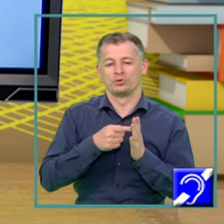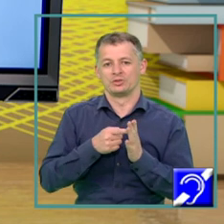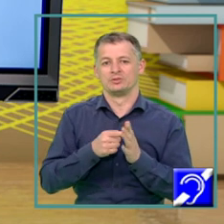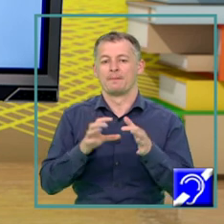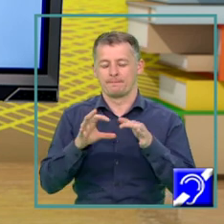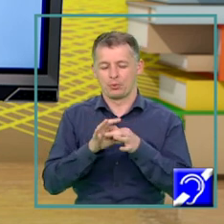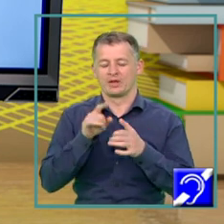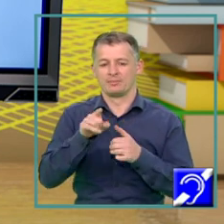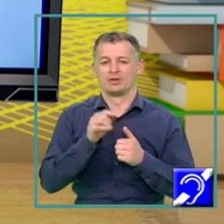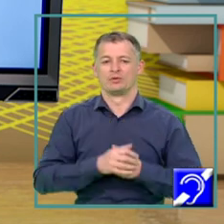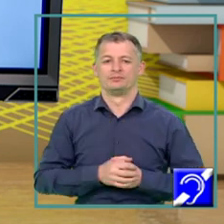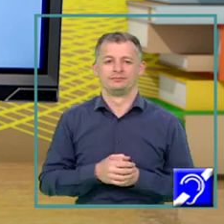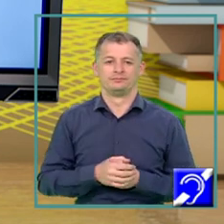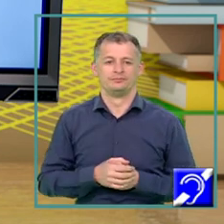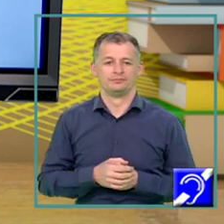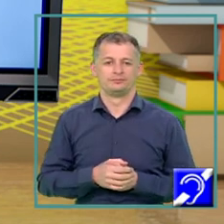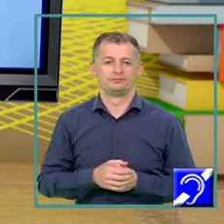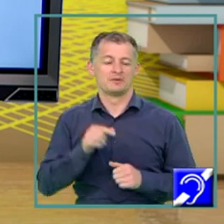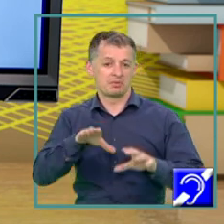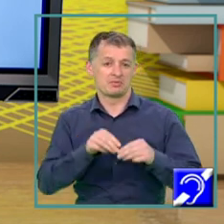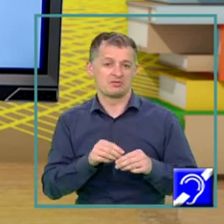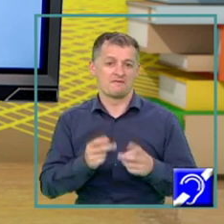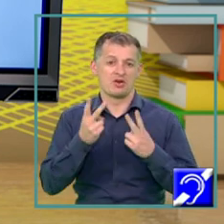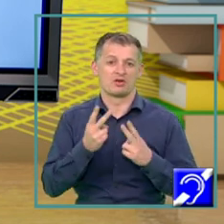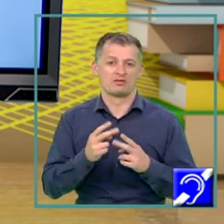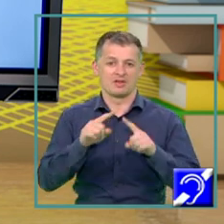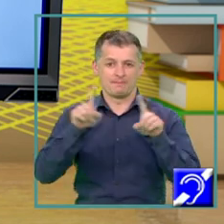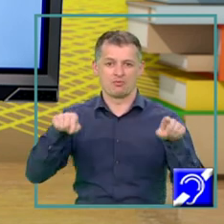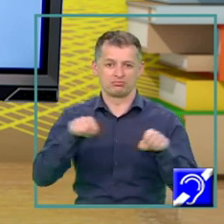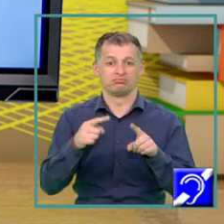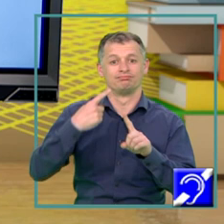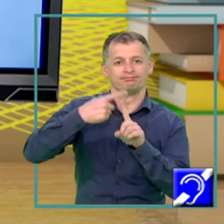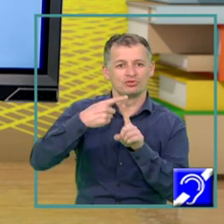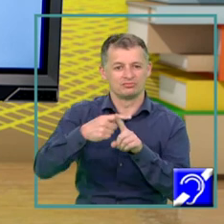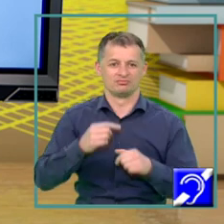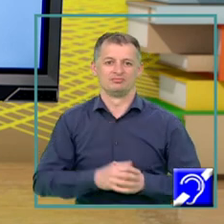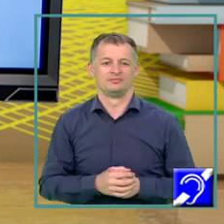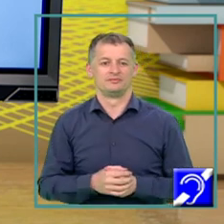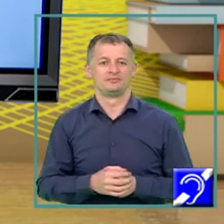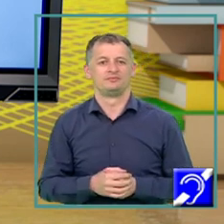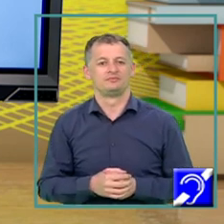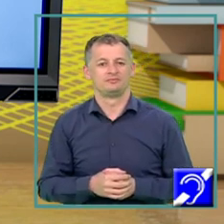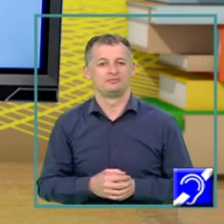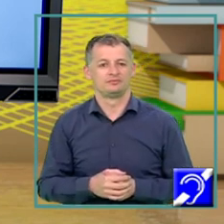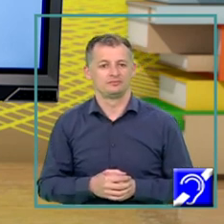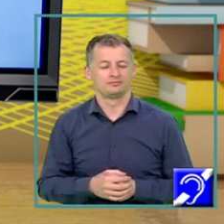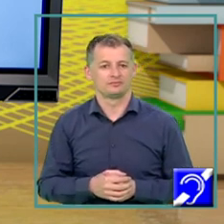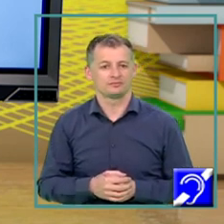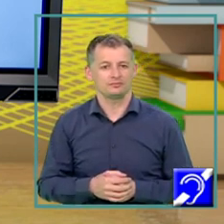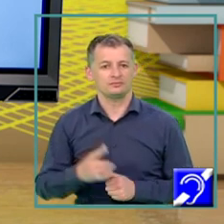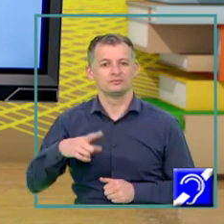permise atribuiri de forma pointer primește valoarea tablou în plus există